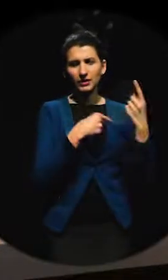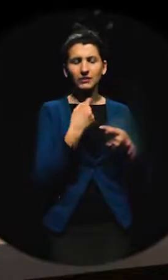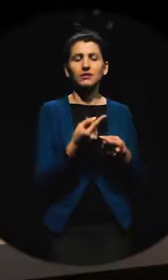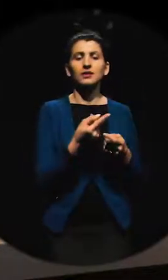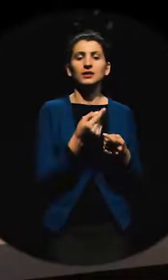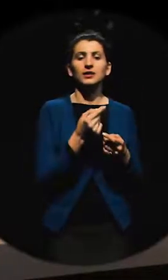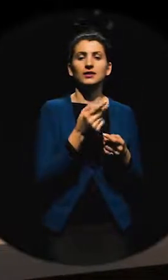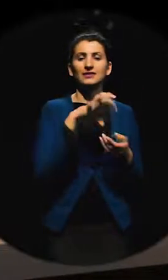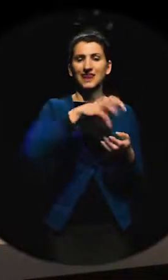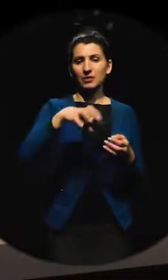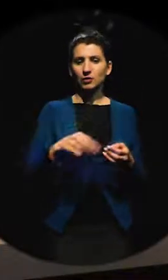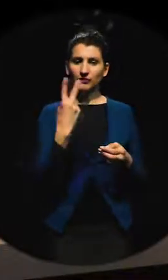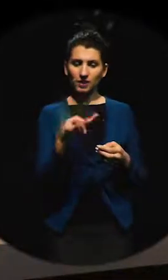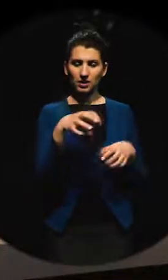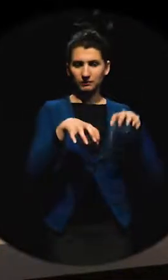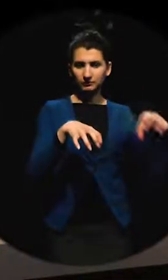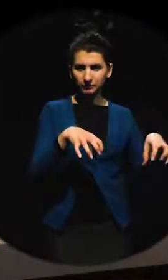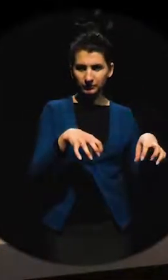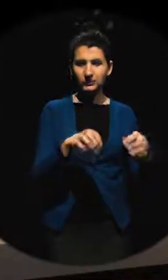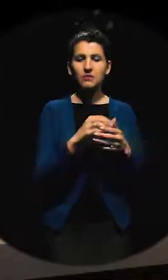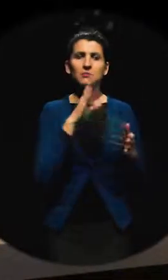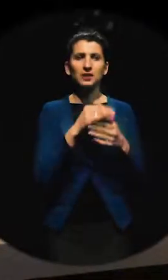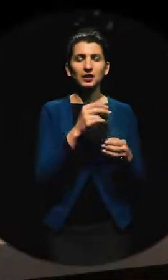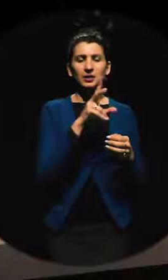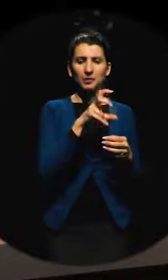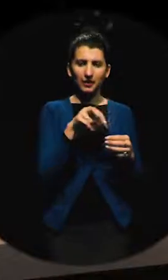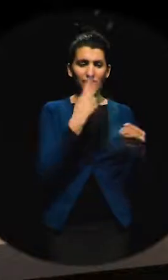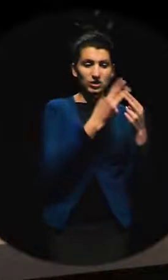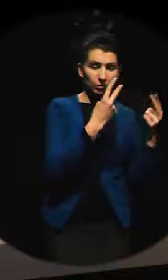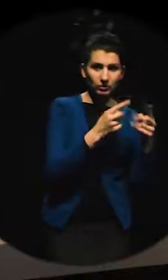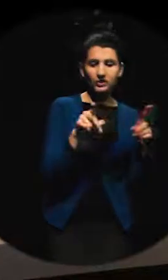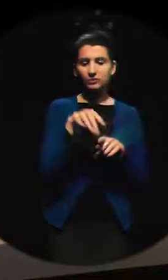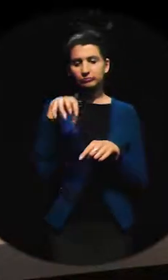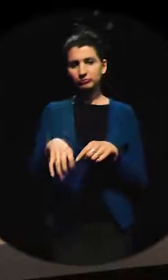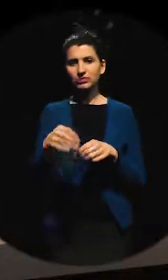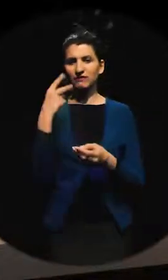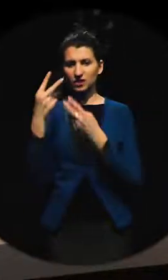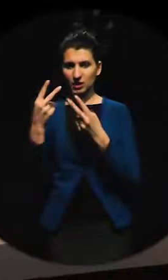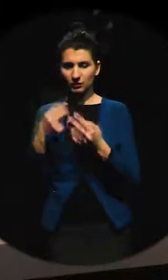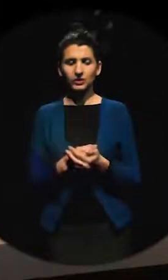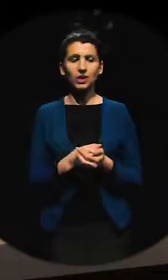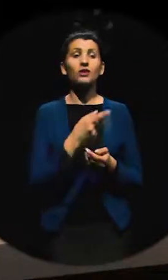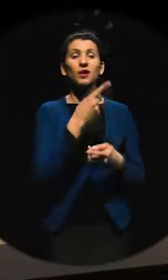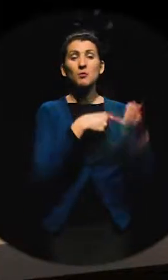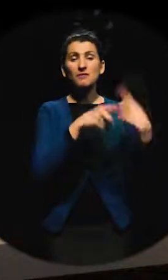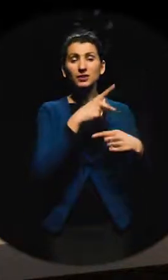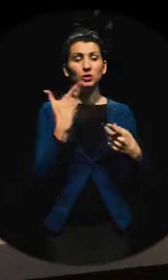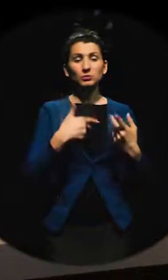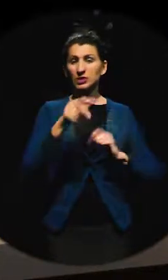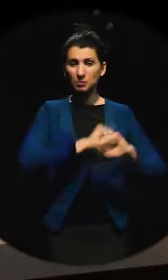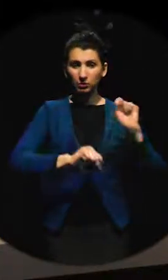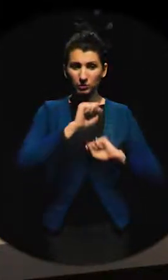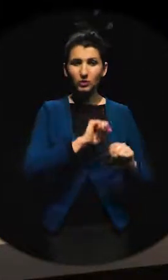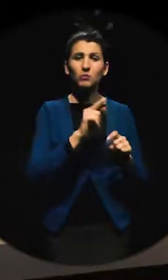kategoriach hiperwidzialności i niewidzialności. Ona mówi o tym, że osoby z niepełnosprawnościami właśnie są